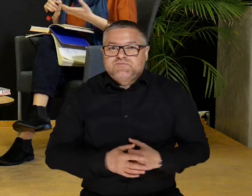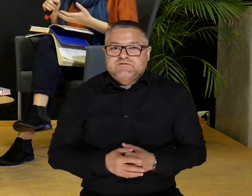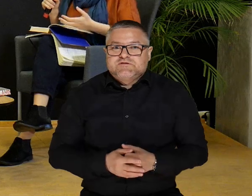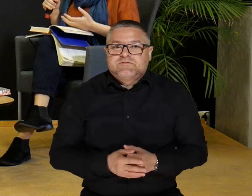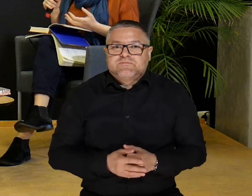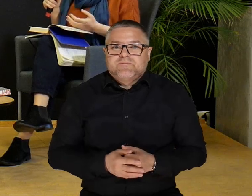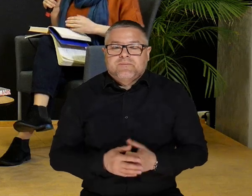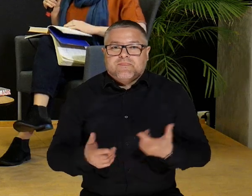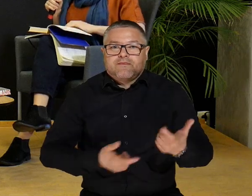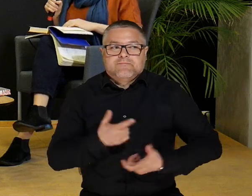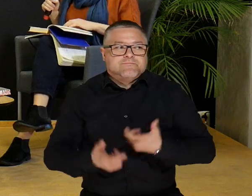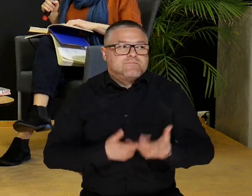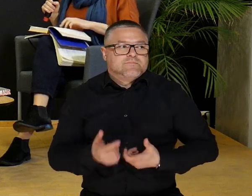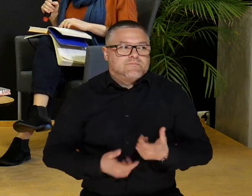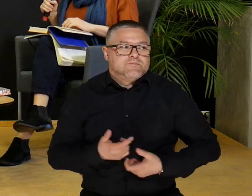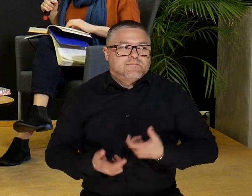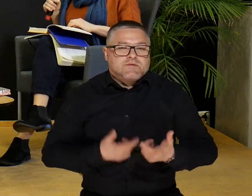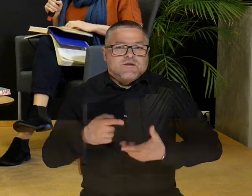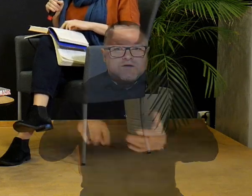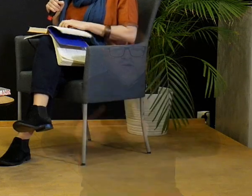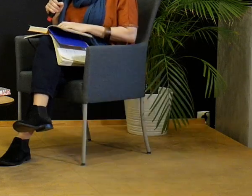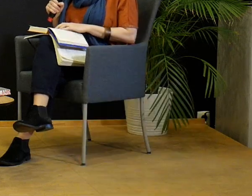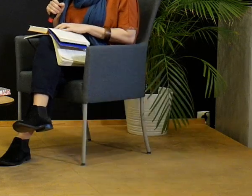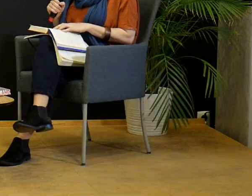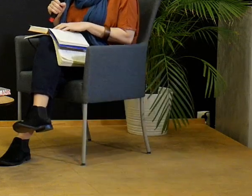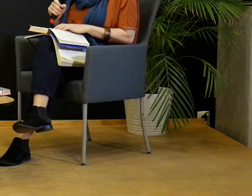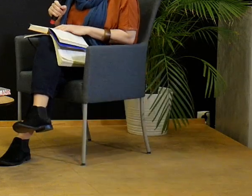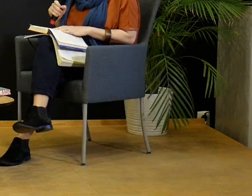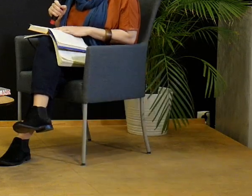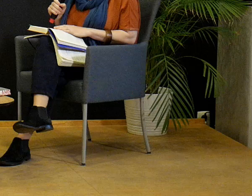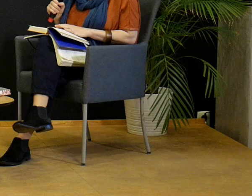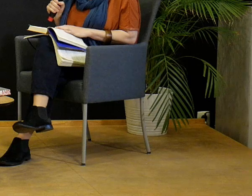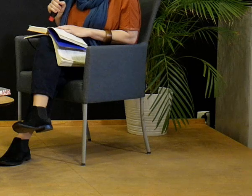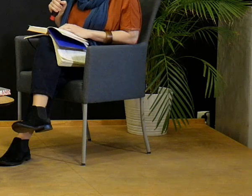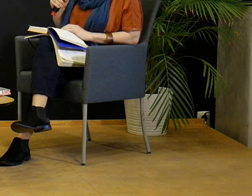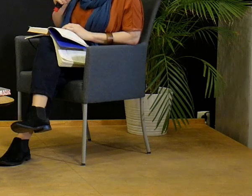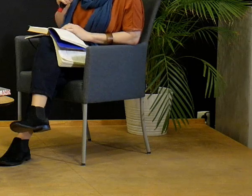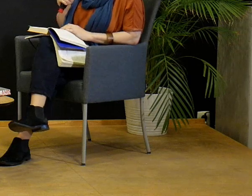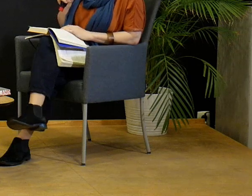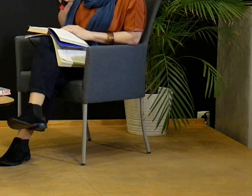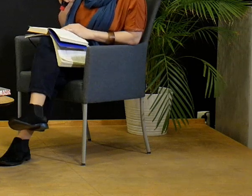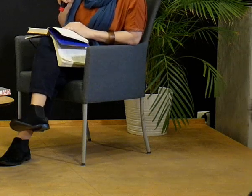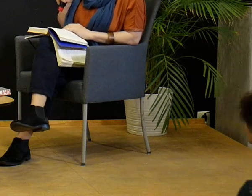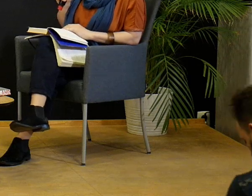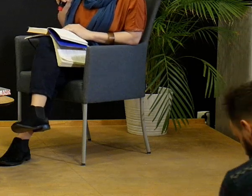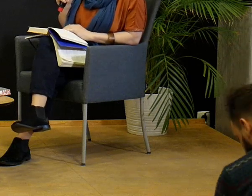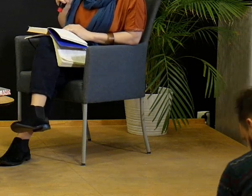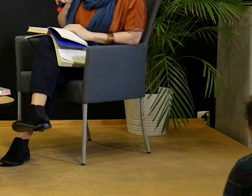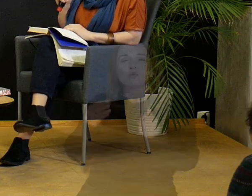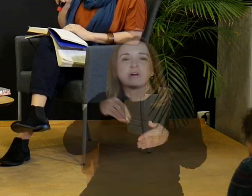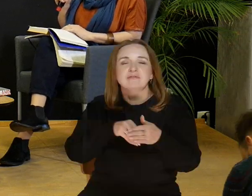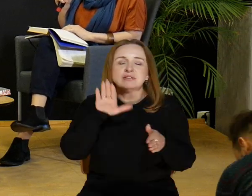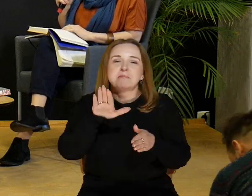jest jedna z takich scen rodzinnych. To pozwolę sobie to przeczytać, bo ona jest właśnie taka, w taki ma wydźwięk